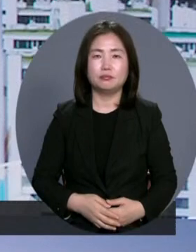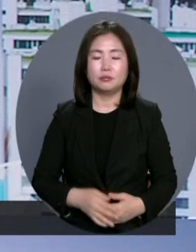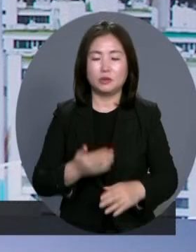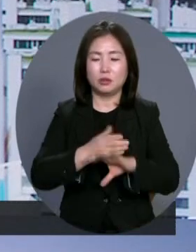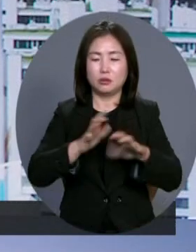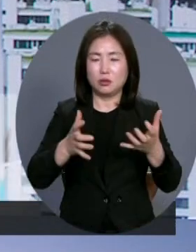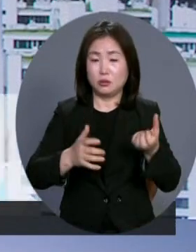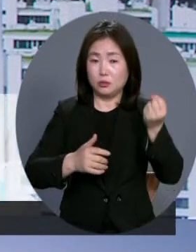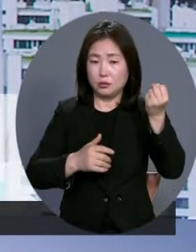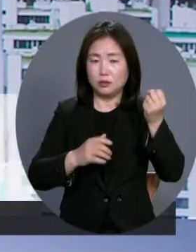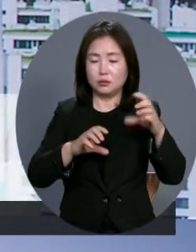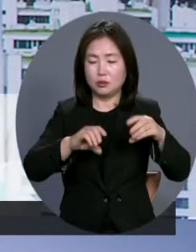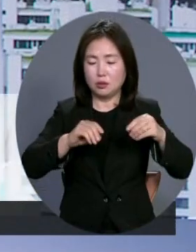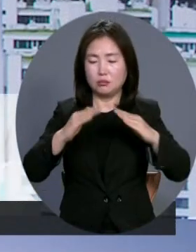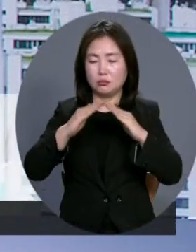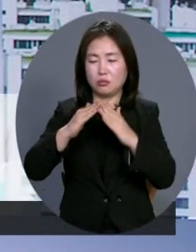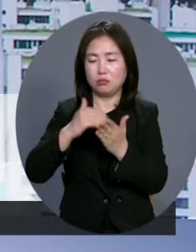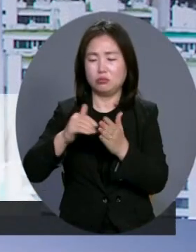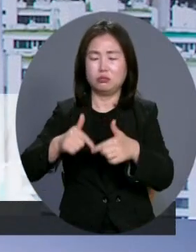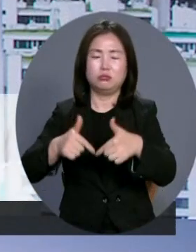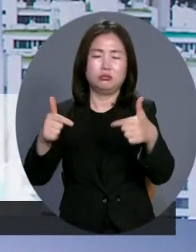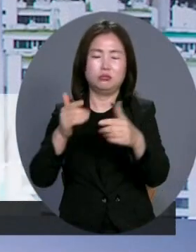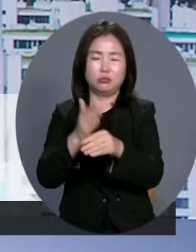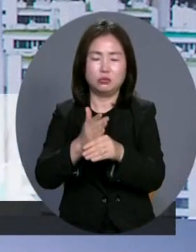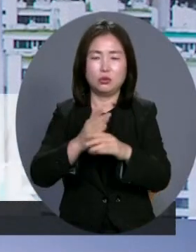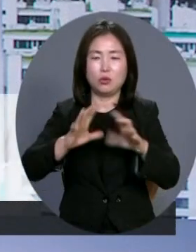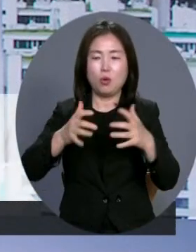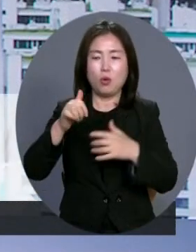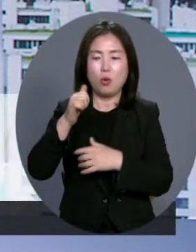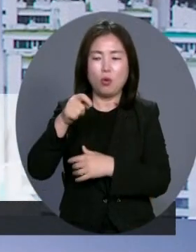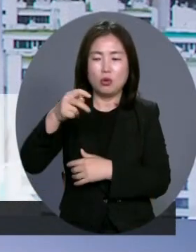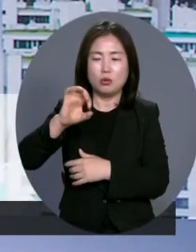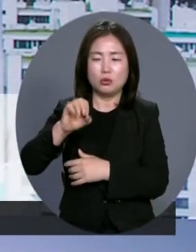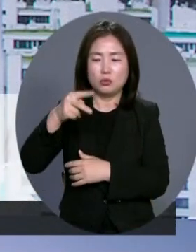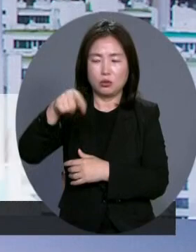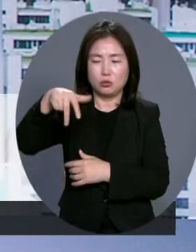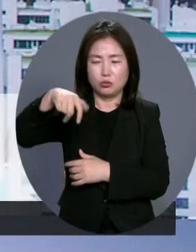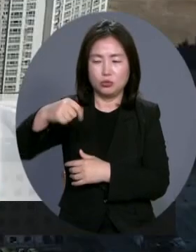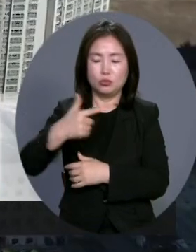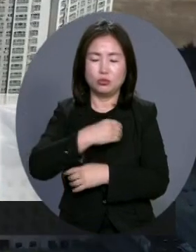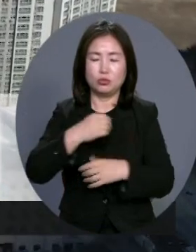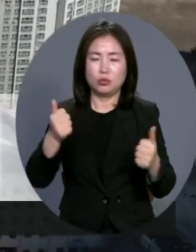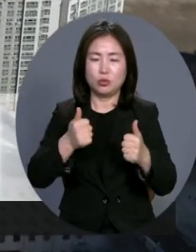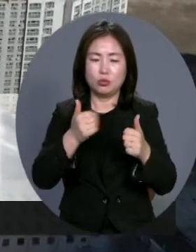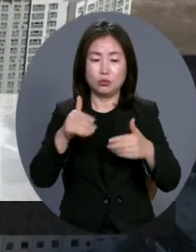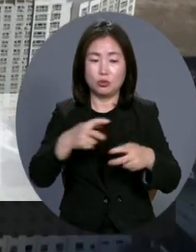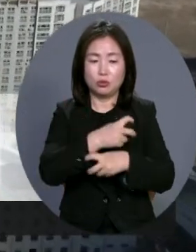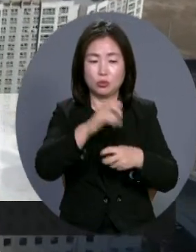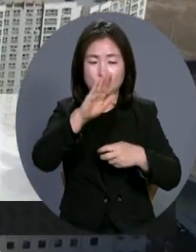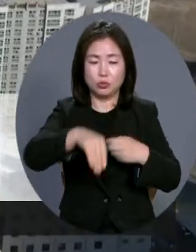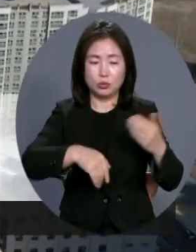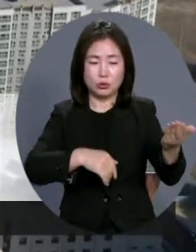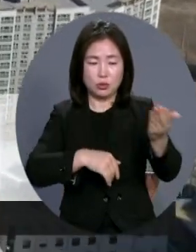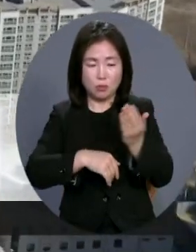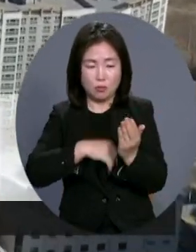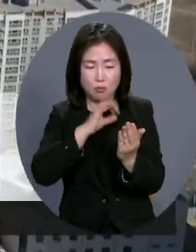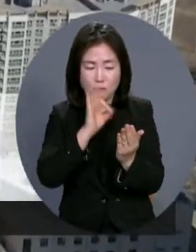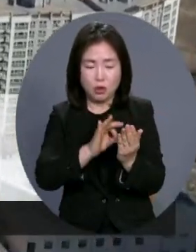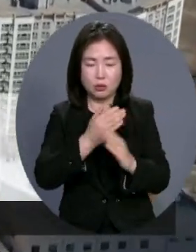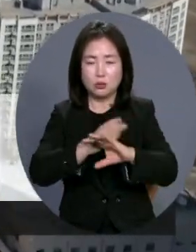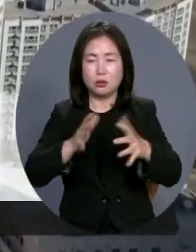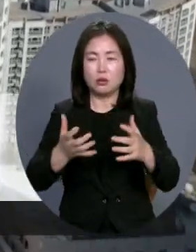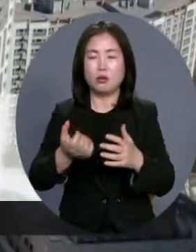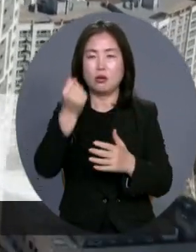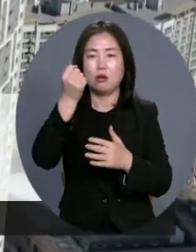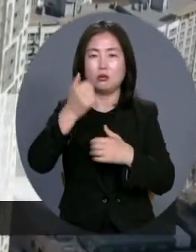외국인 소유에 땅과 주택이 늘고 있습니다이 국민의 힘 홍석중 국회의원이 국토교통부로부터 받은 자료에 따르면 외국인이